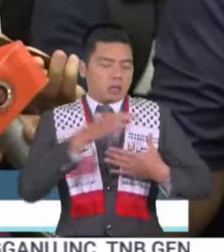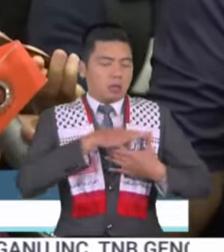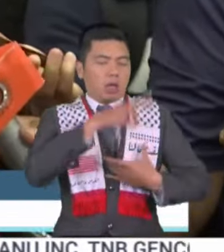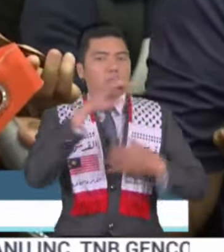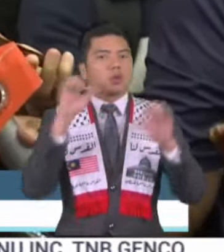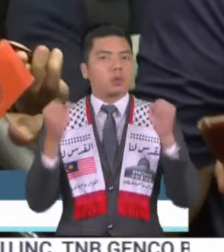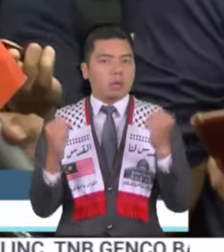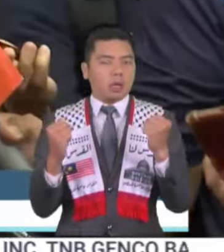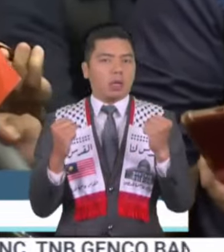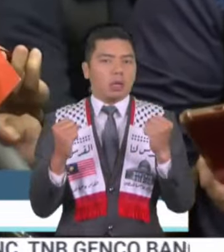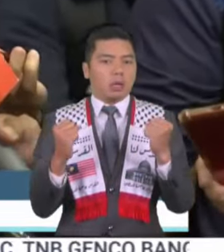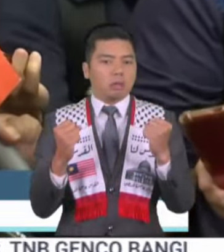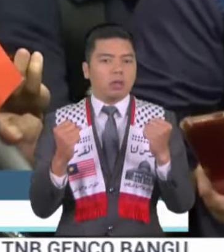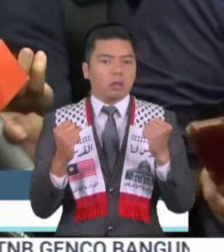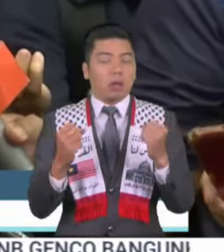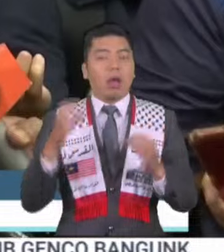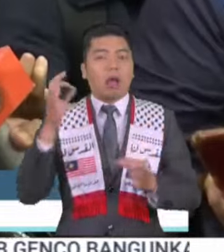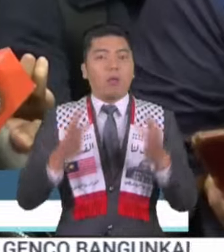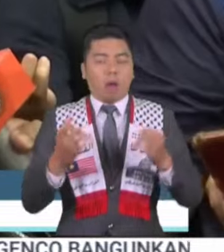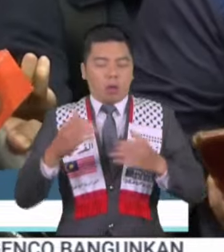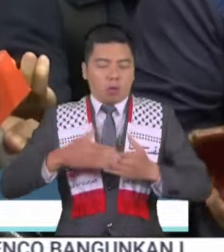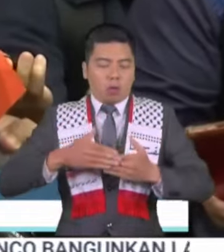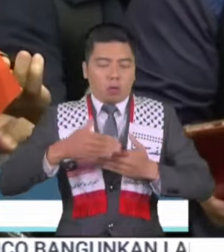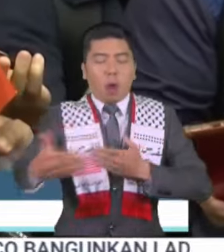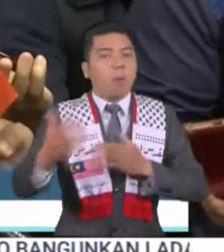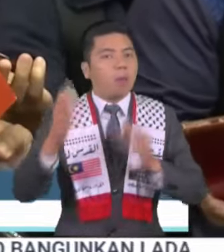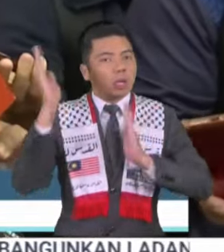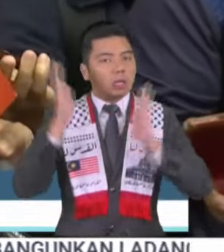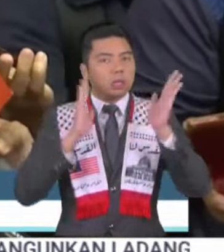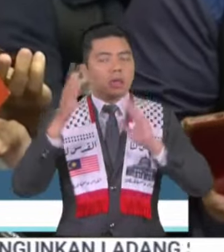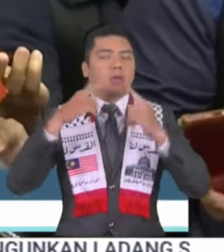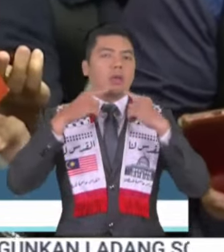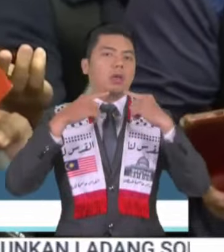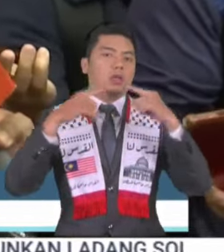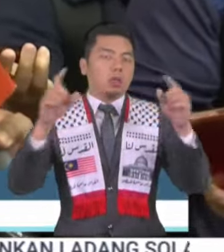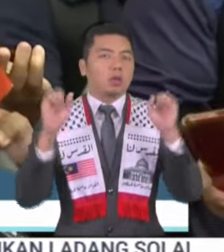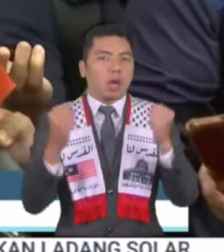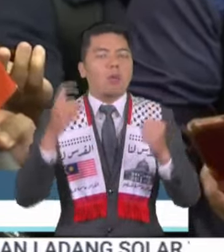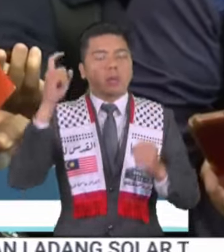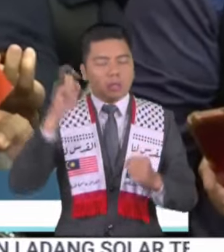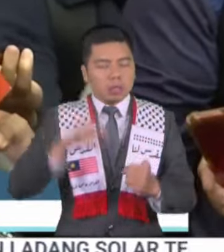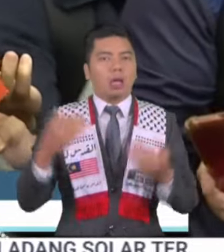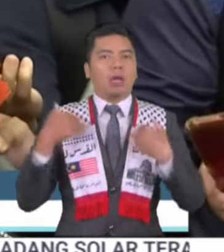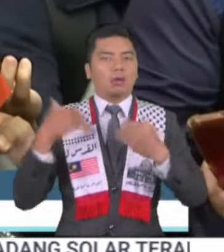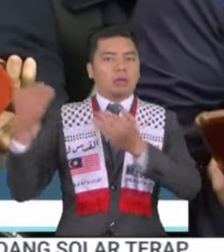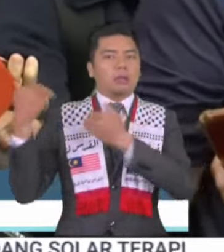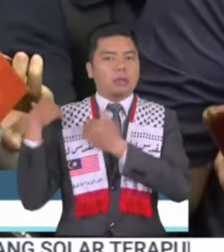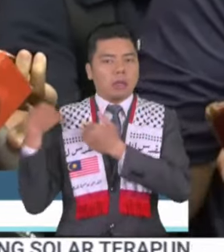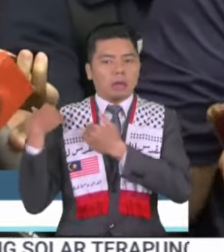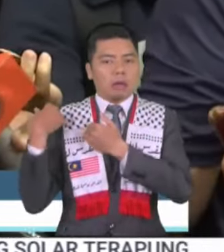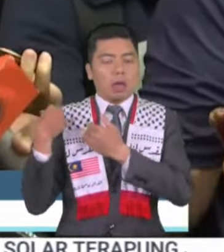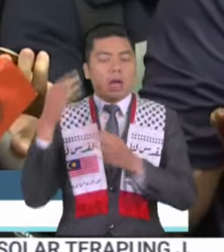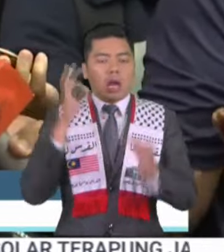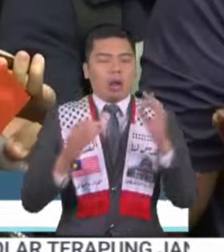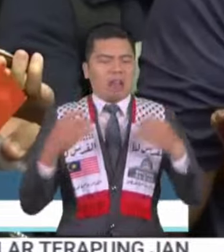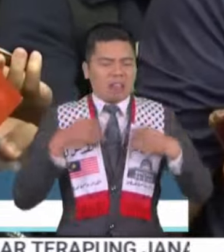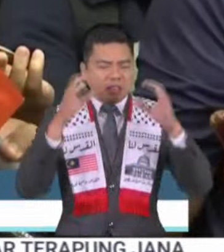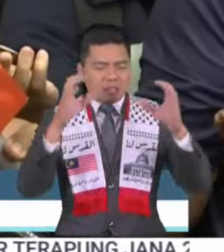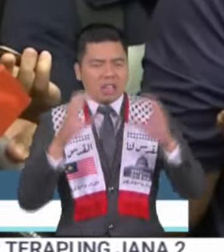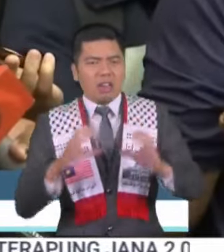yang lebih penting. Kalau nak bawa Malaysia maju dalam sukan, semangat begitu kena ada. Kalau masih lagi ada cara-cara